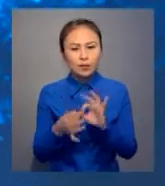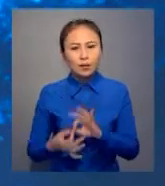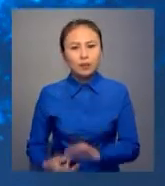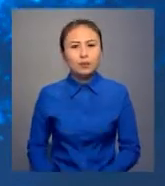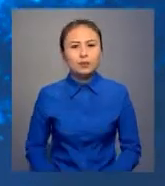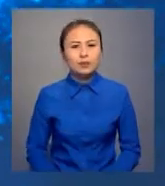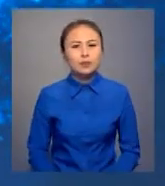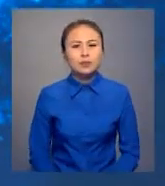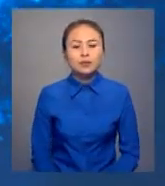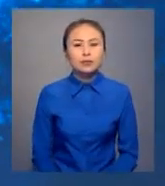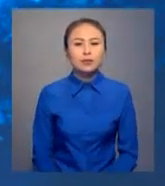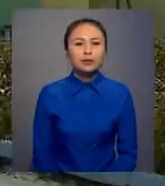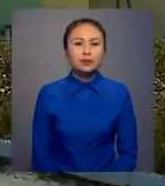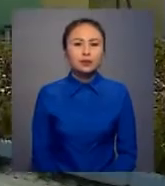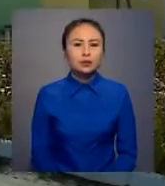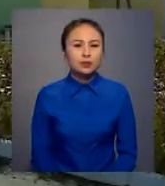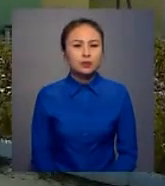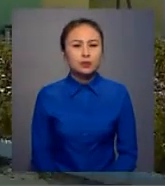Тақырыпты тілшіміз жалғастырады.